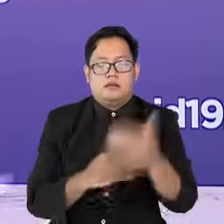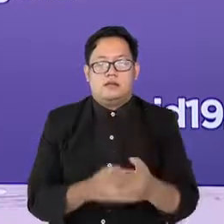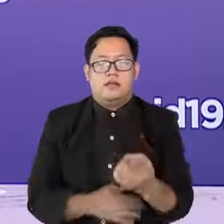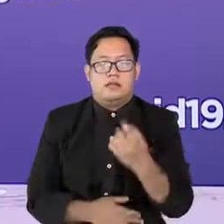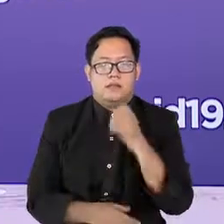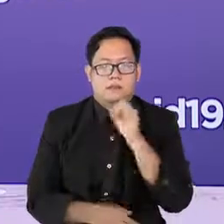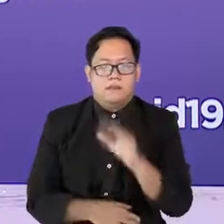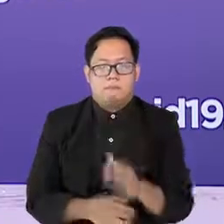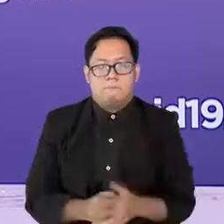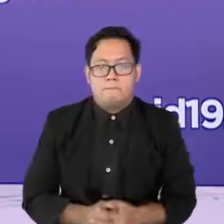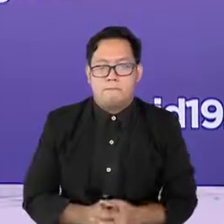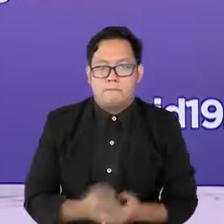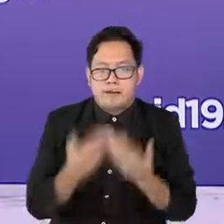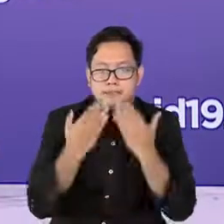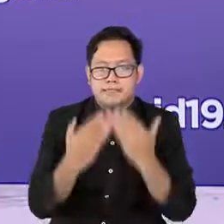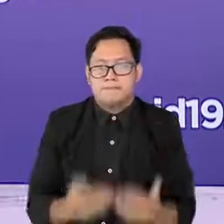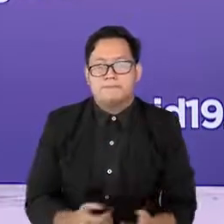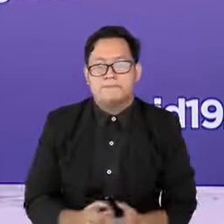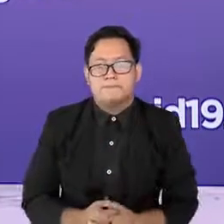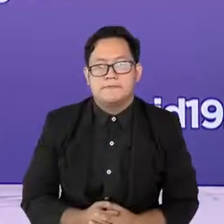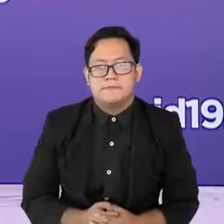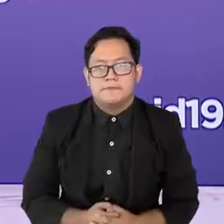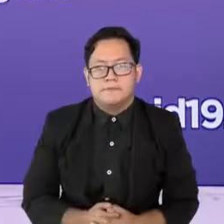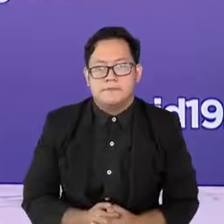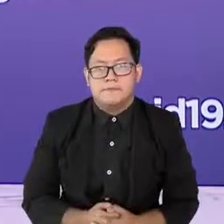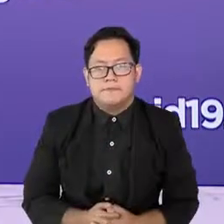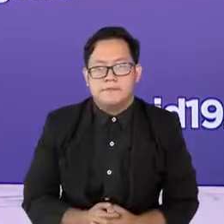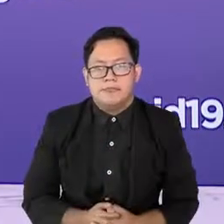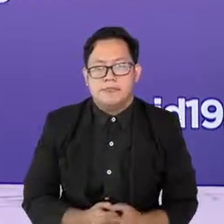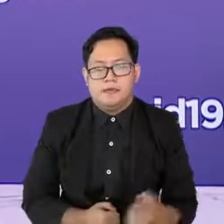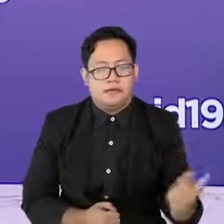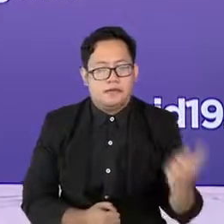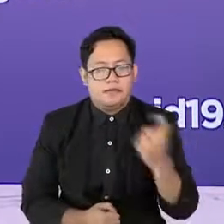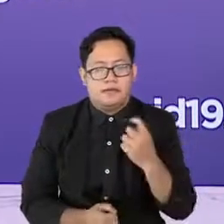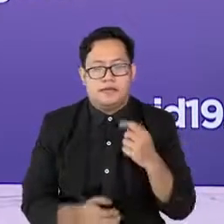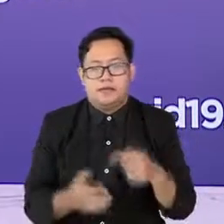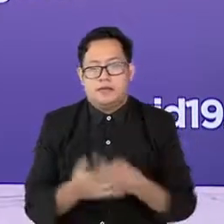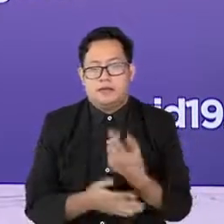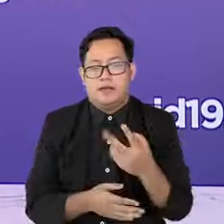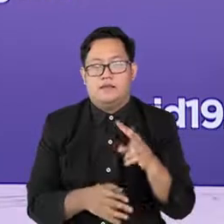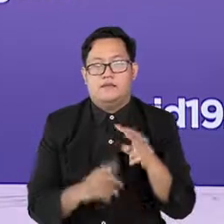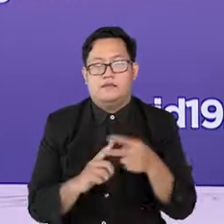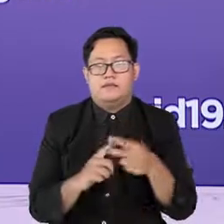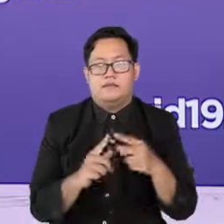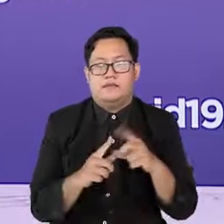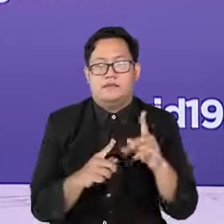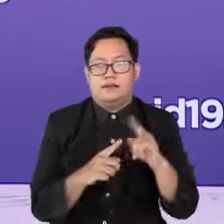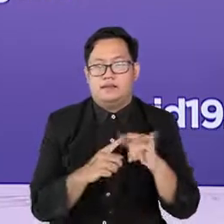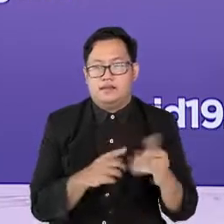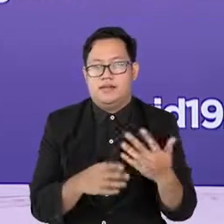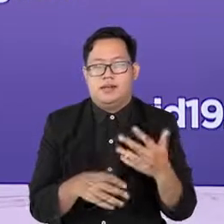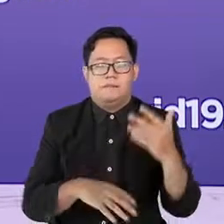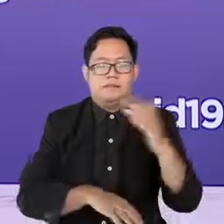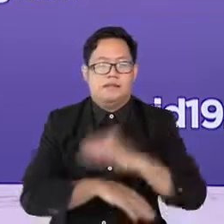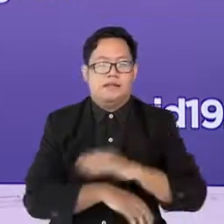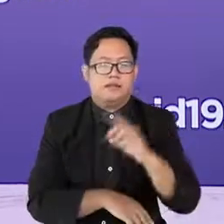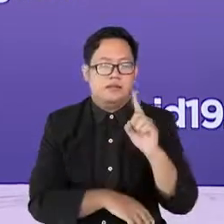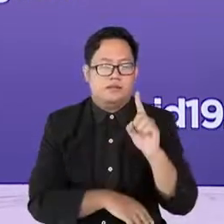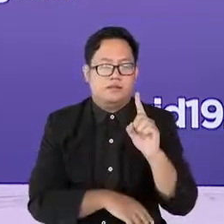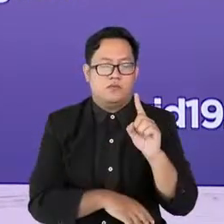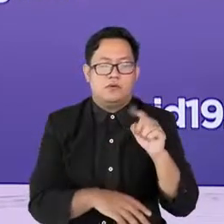kasih pertanyaan pertama dari fat beritasatu.com dan Yulia Sean indonesia.com